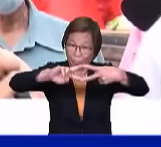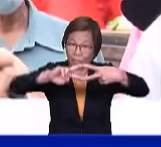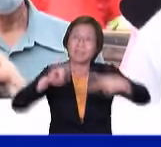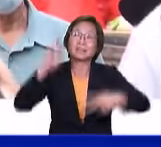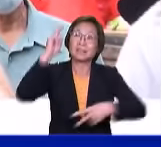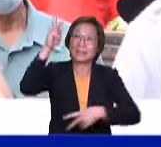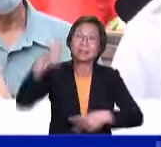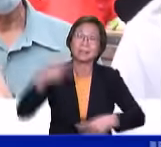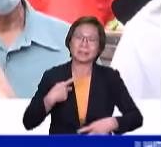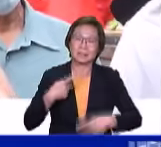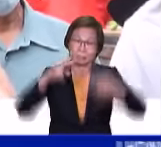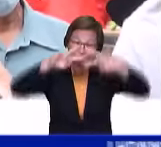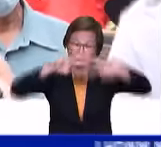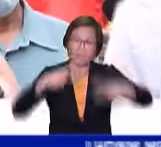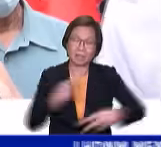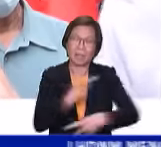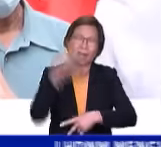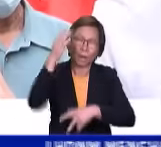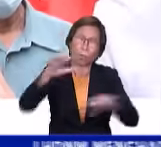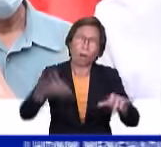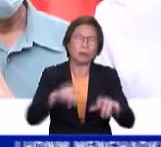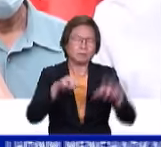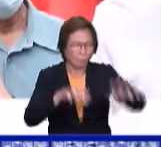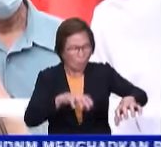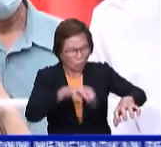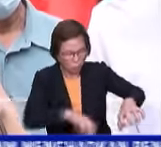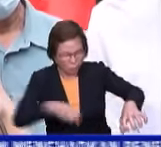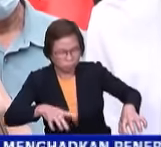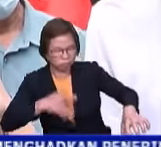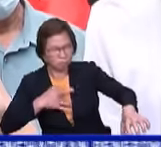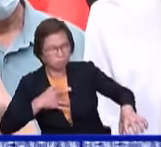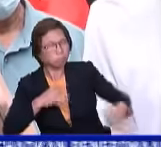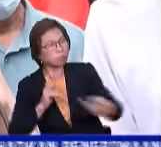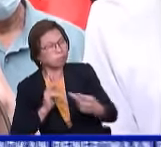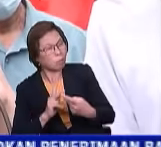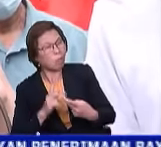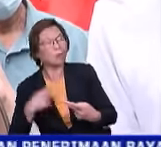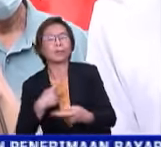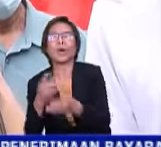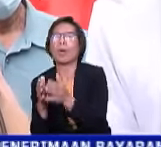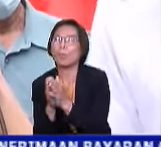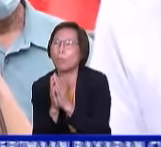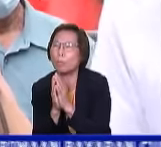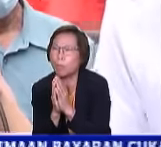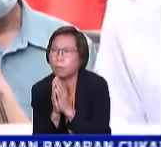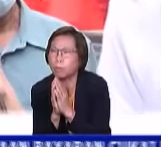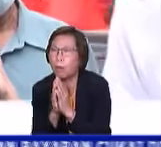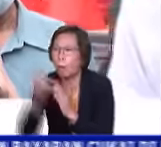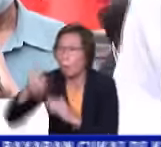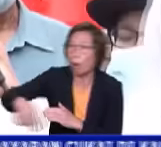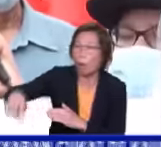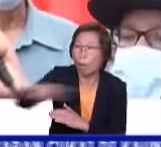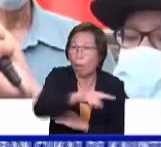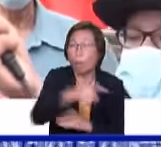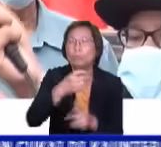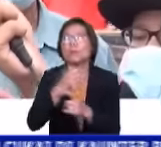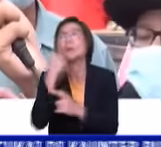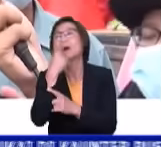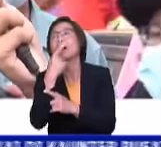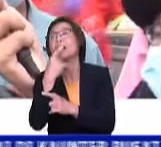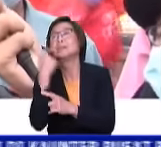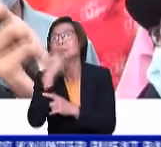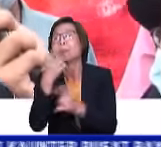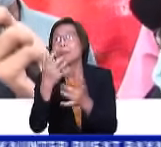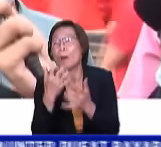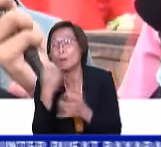lagi di tempat-tempat lain yang kita rasakan sesuat. Dan kita memohon kepada mereka ataupun player-player yang